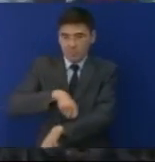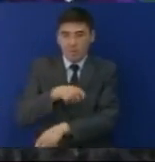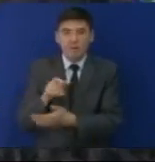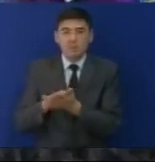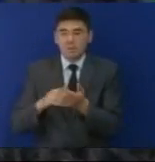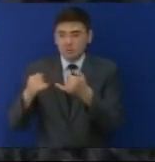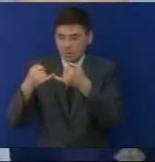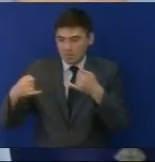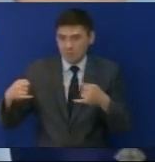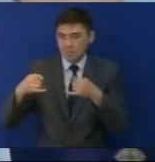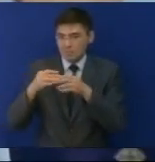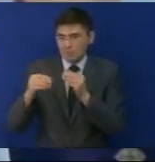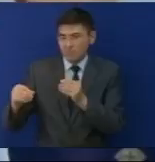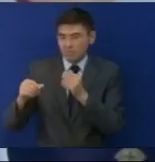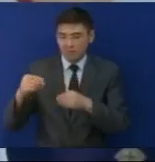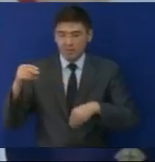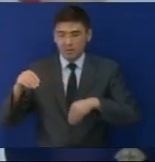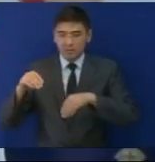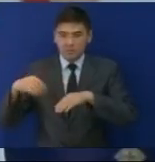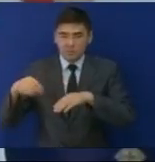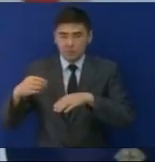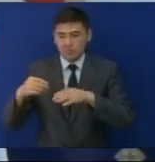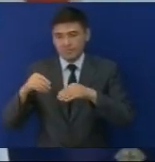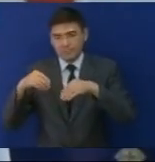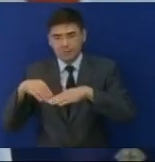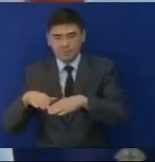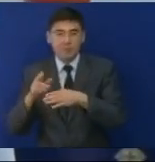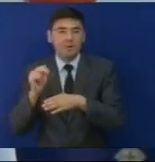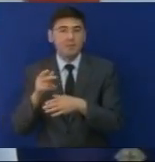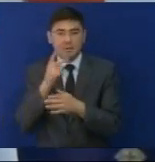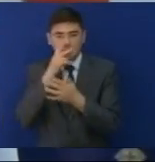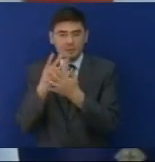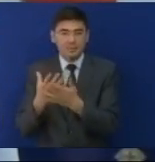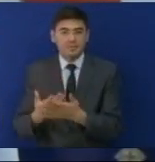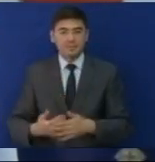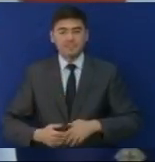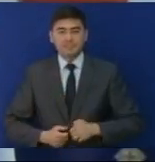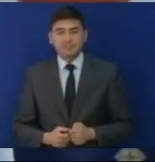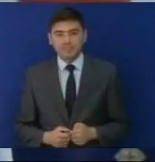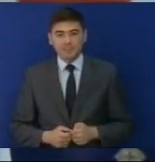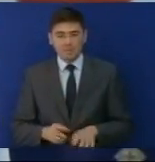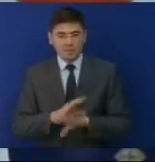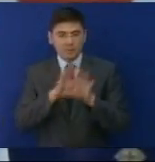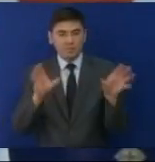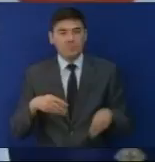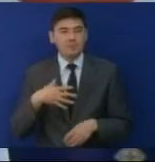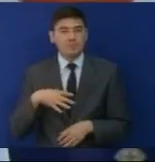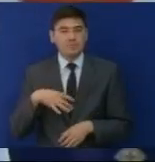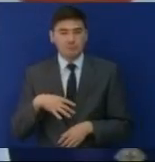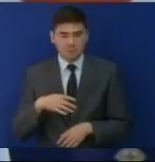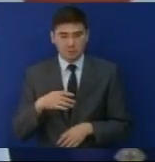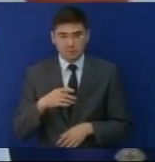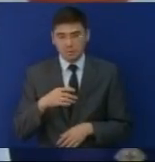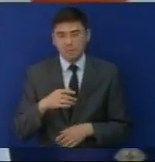шили одежду. Данное мероприятие, они, конечно, реализуются в рамках госпрограммы «Рухани Жаргору», но